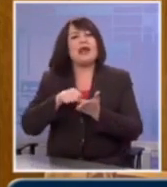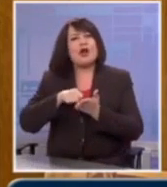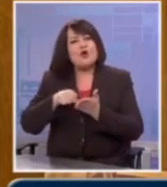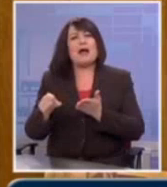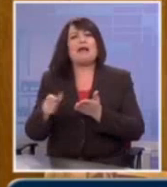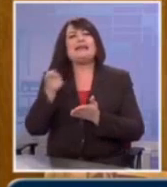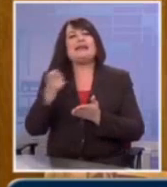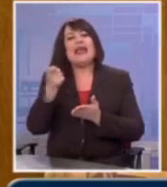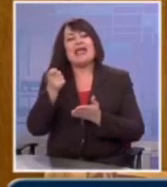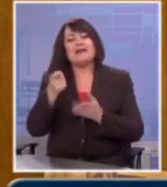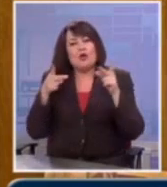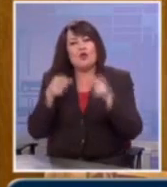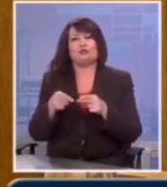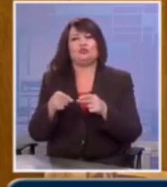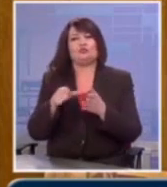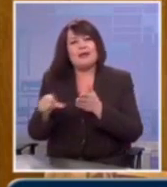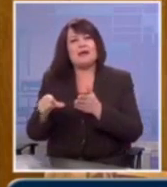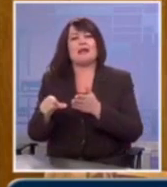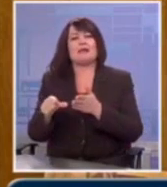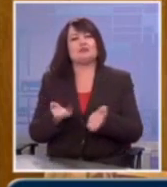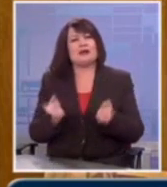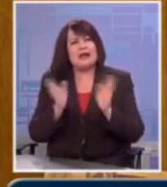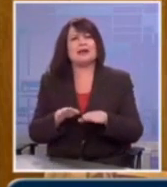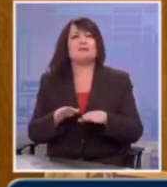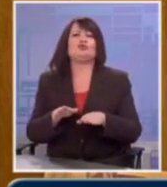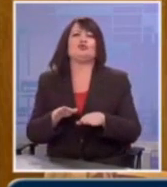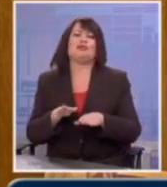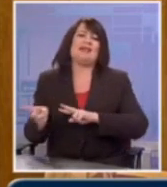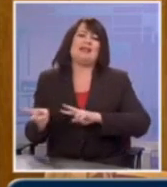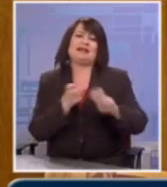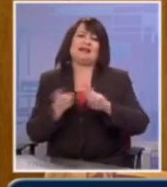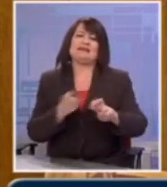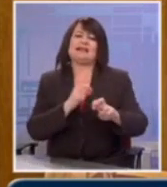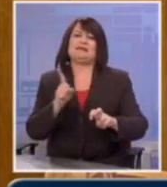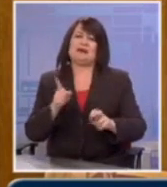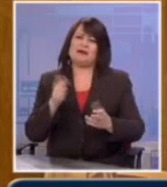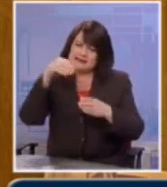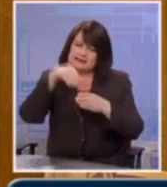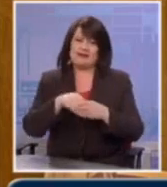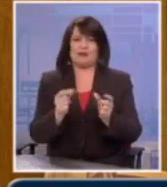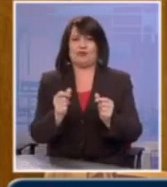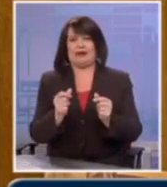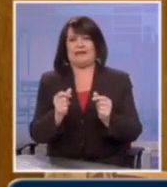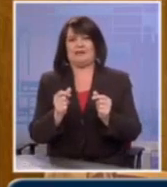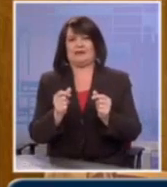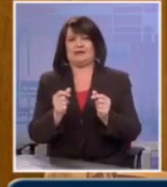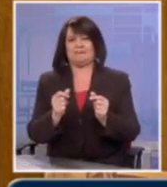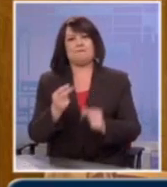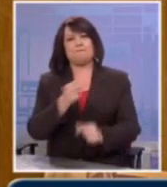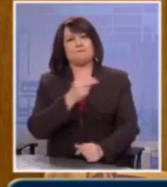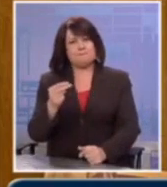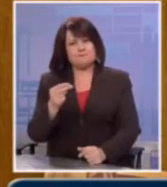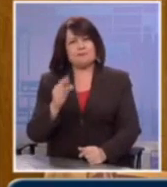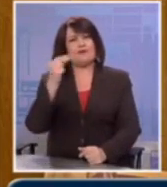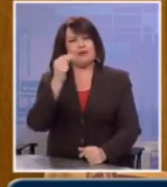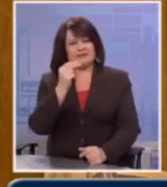των χρεών τους και να καλύψουν με αυτές τις κατασχέσεις τη συμμετοχή τους τη ρύθμιση έχει μπει το θέμα από